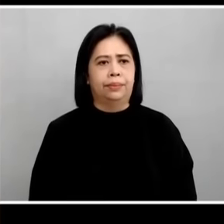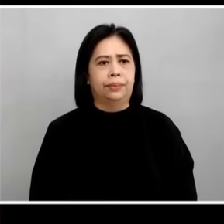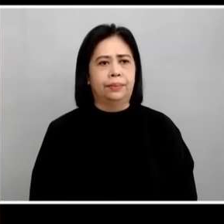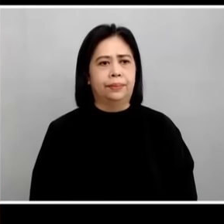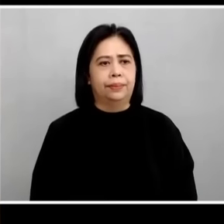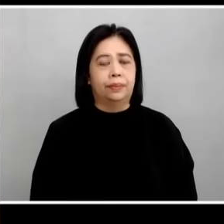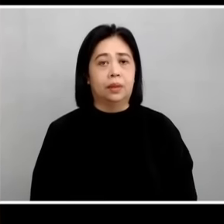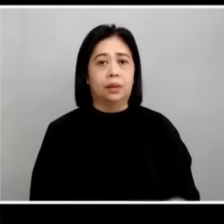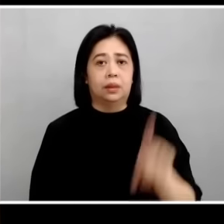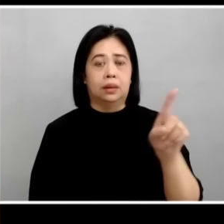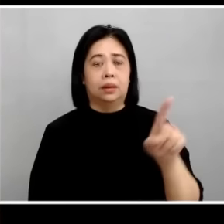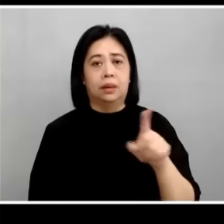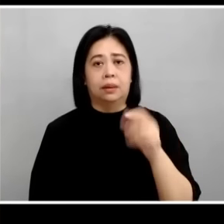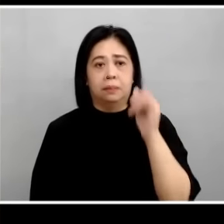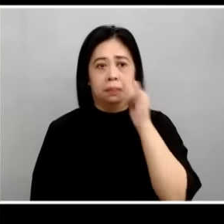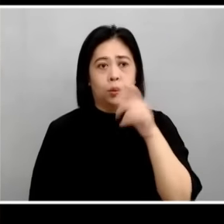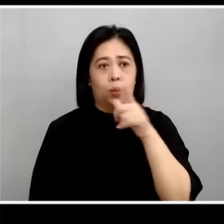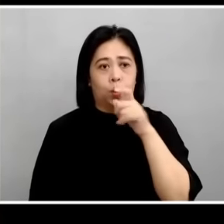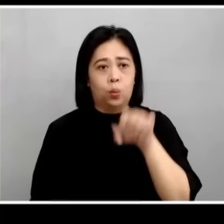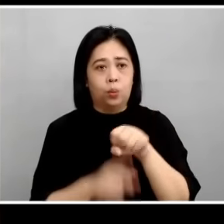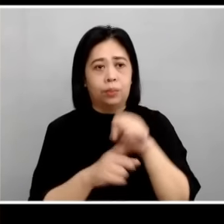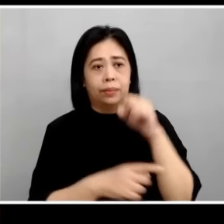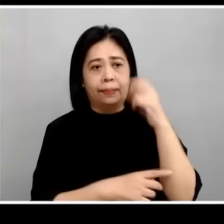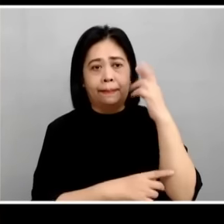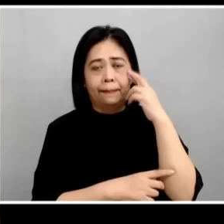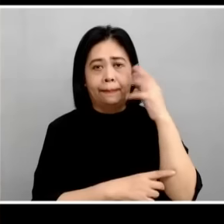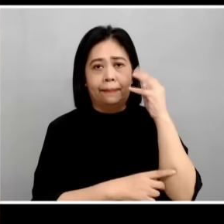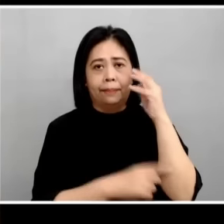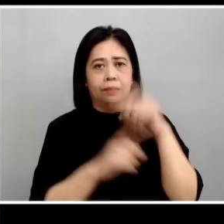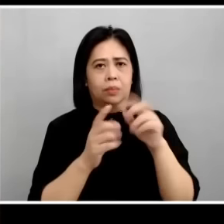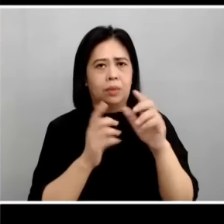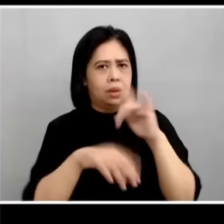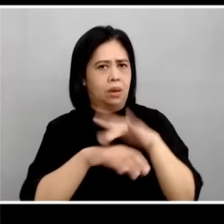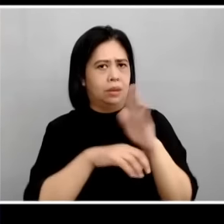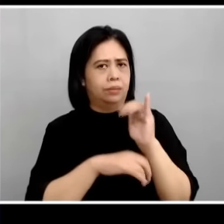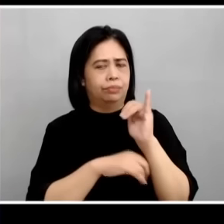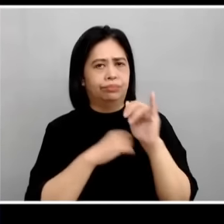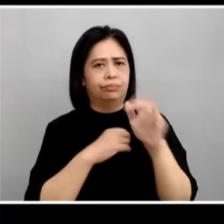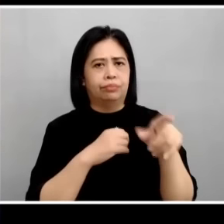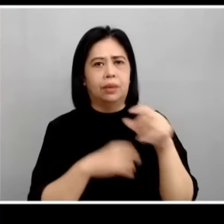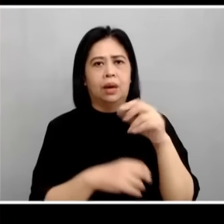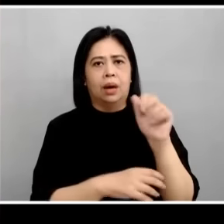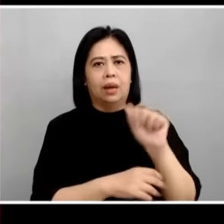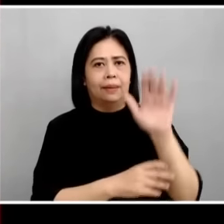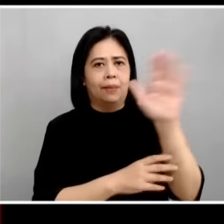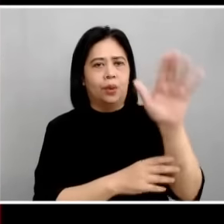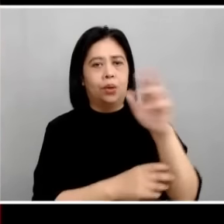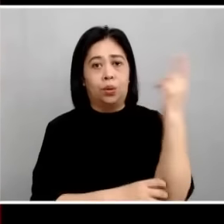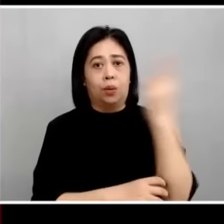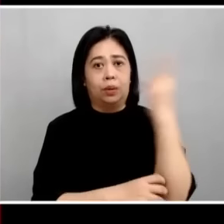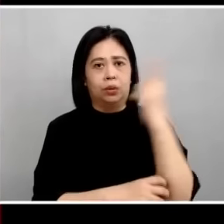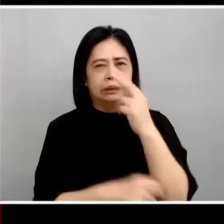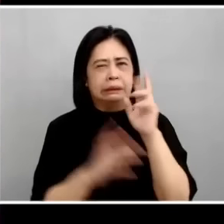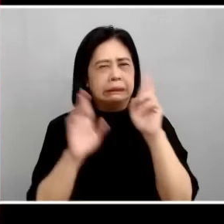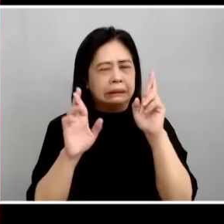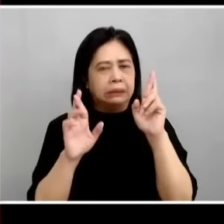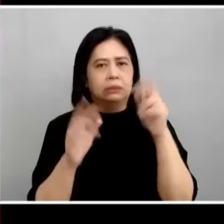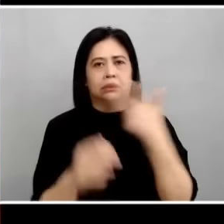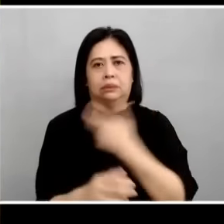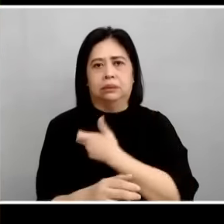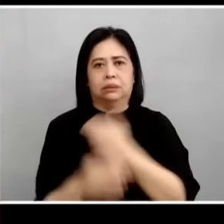Isa naman si Bayan Patroller Krisha Mayanga sa mga maagang pumila sa Robinson's Place Antipolo para magbaka sakaling mabakunahan